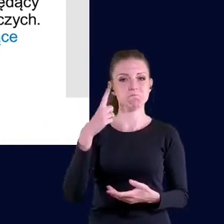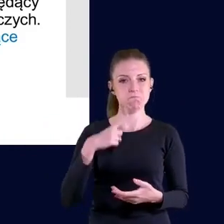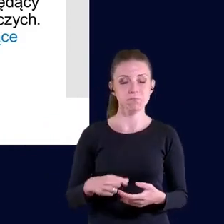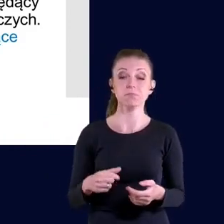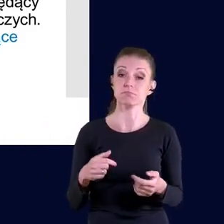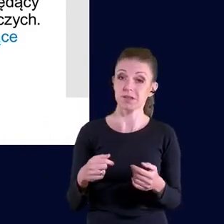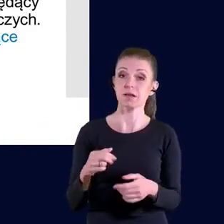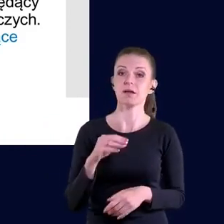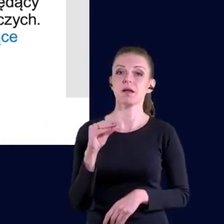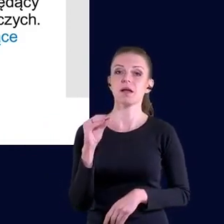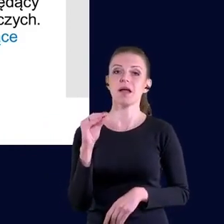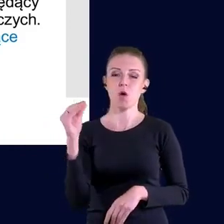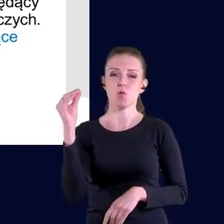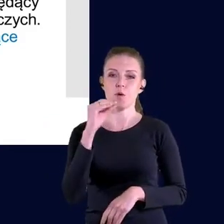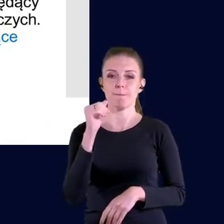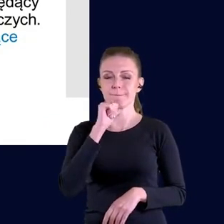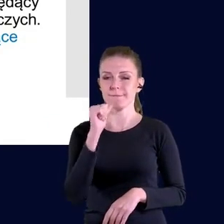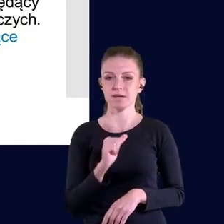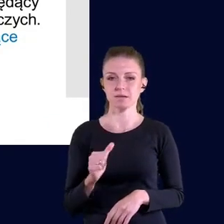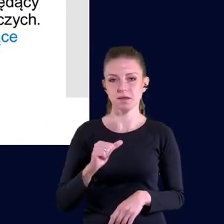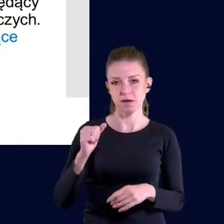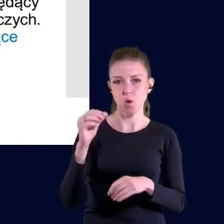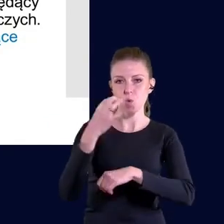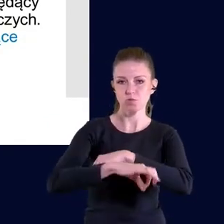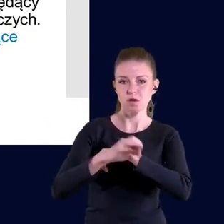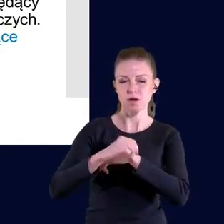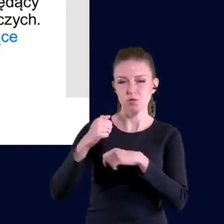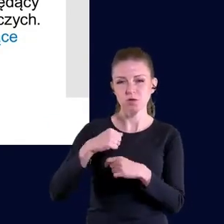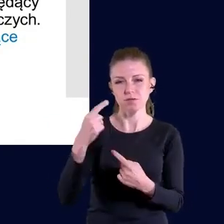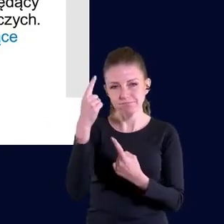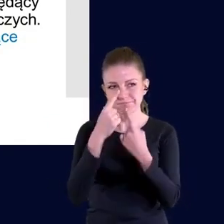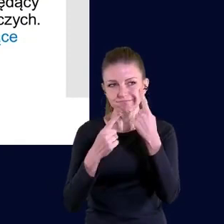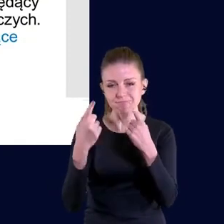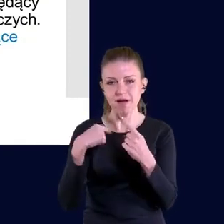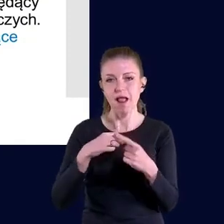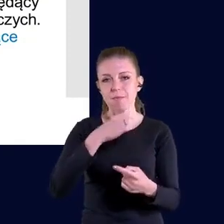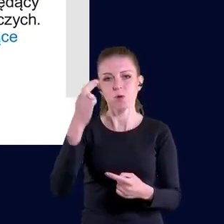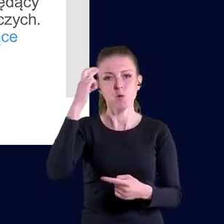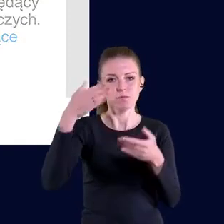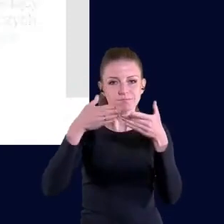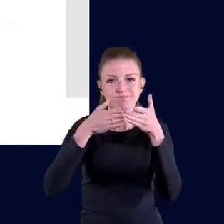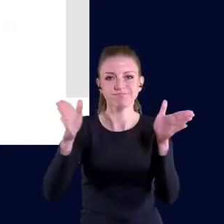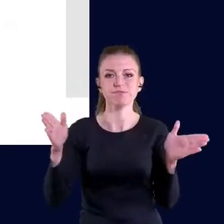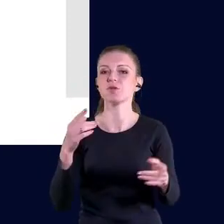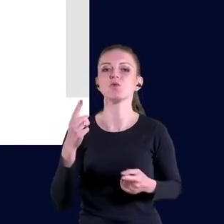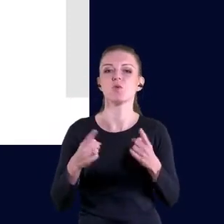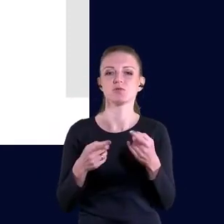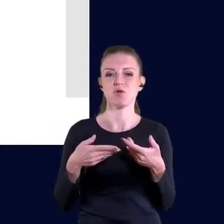europejskich uczelni do naukowej otwartości następnie slideshow